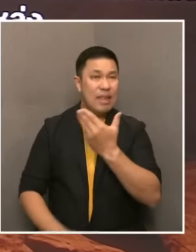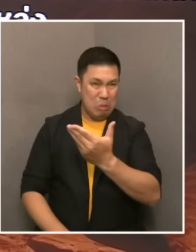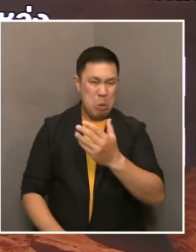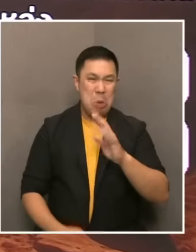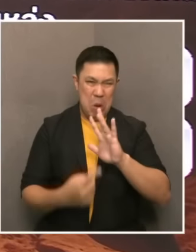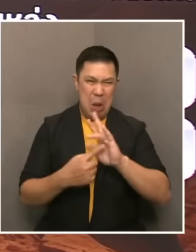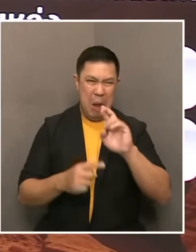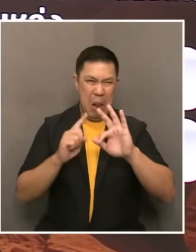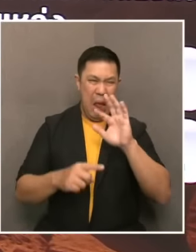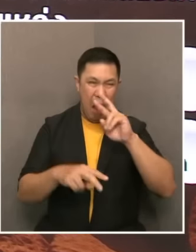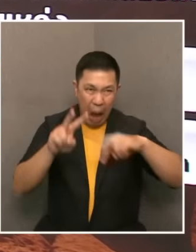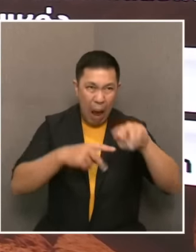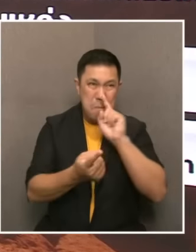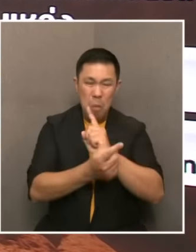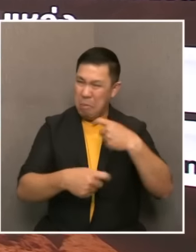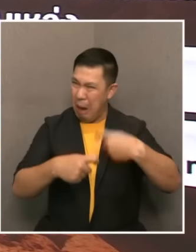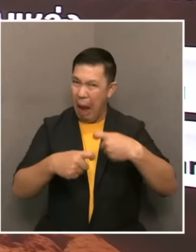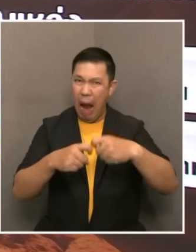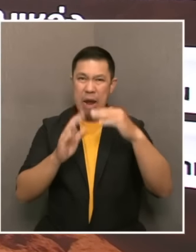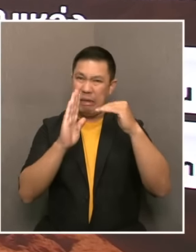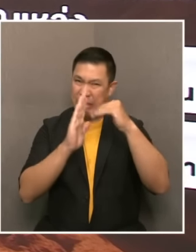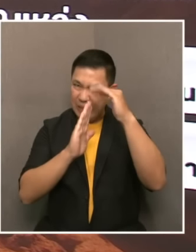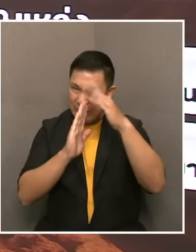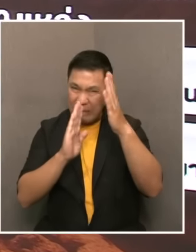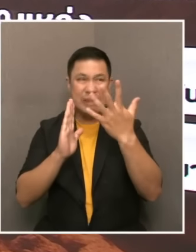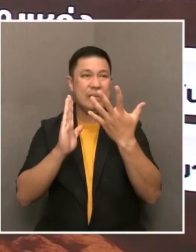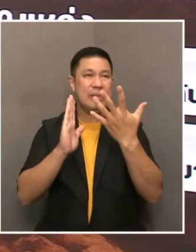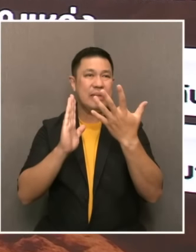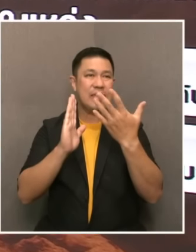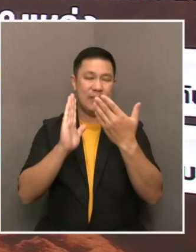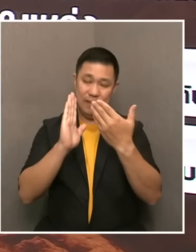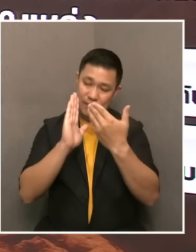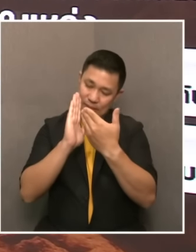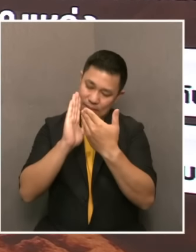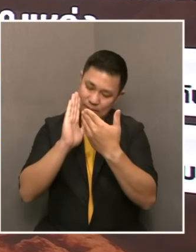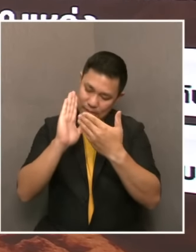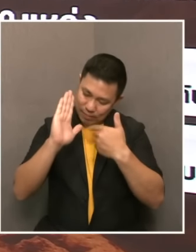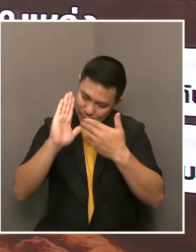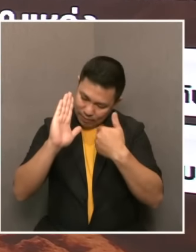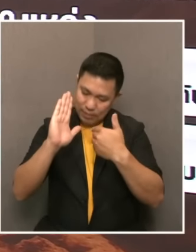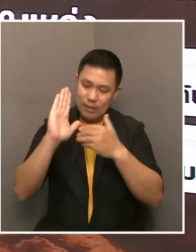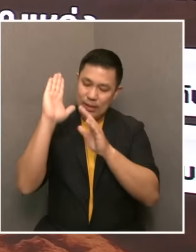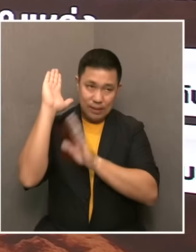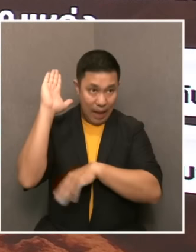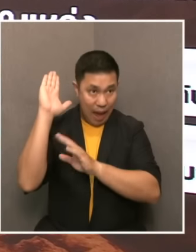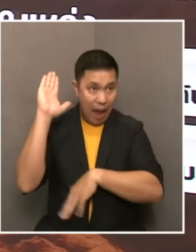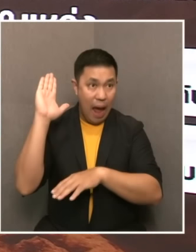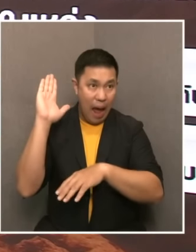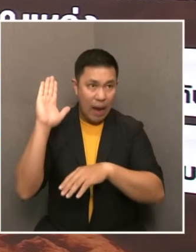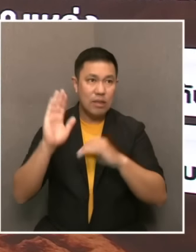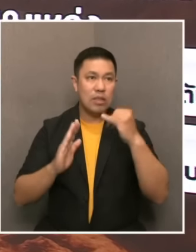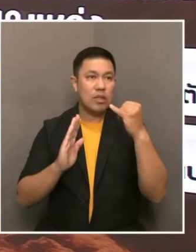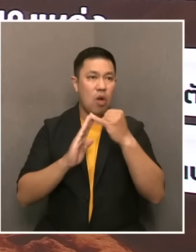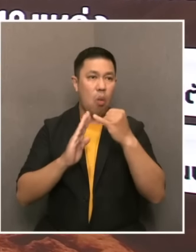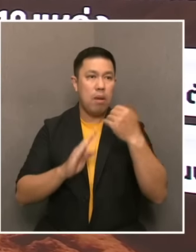ยากนะครับอยู่ในพื้นที่ตั้งแต่ภาคเหนือเอ่อภาคตะวันตกนะครับแล้วก็ภาคใต้นะกระจายอยู่ใน 9จังหวัด